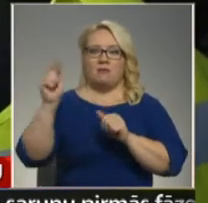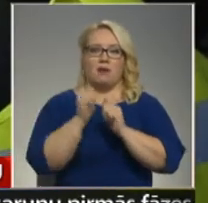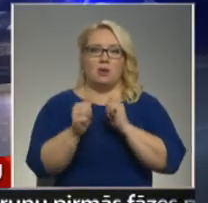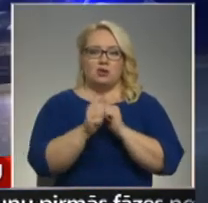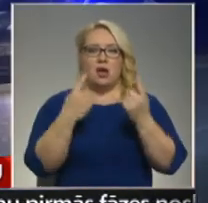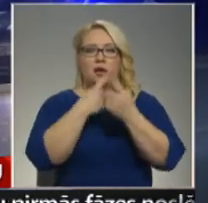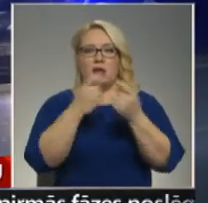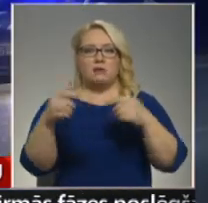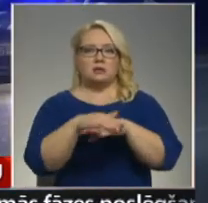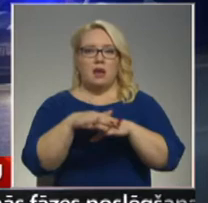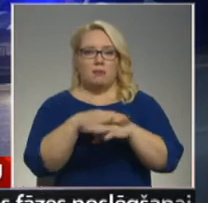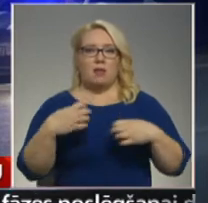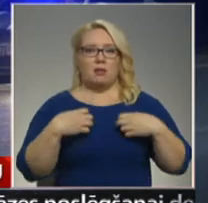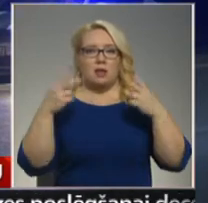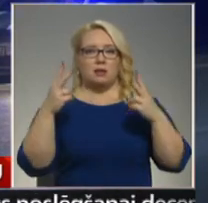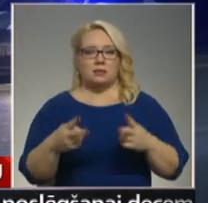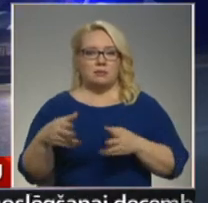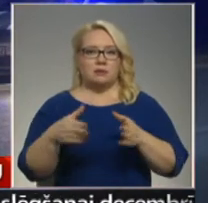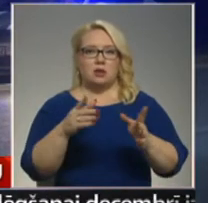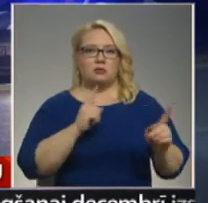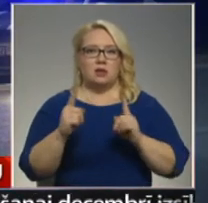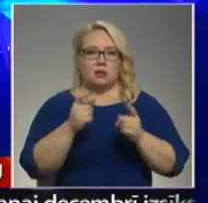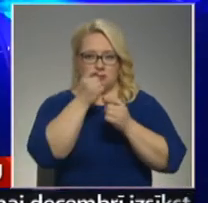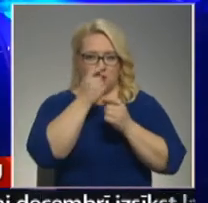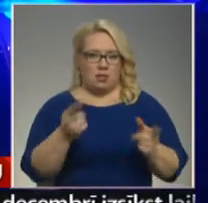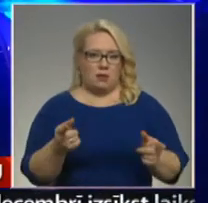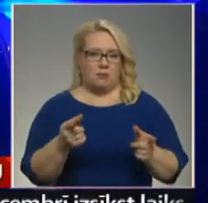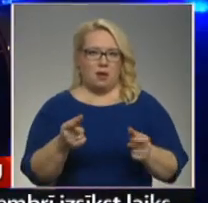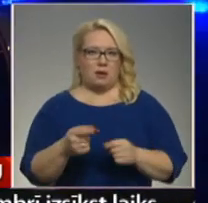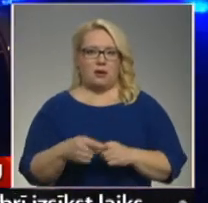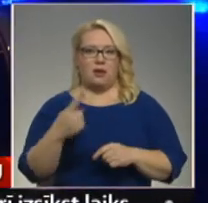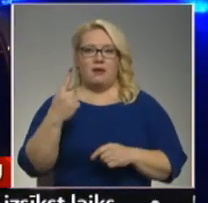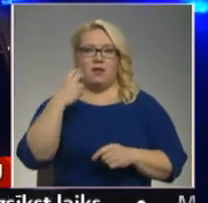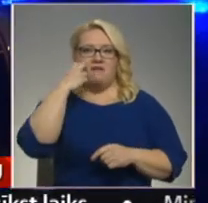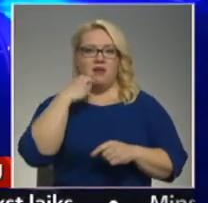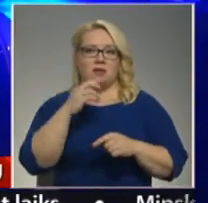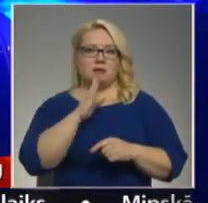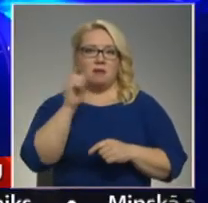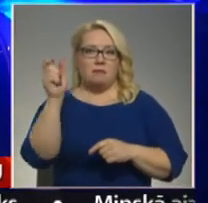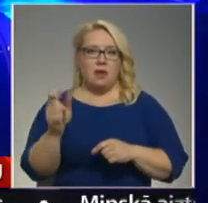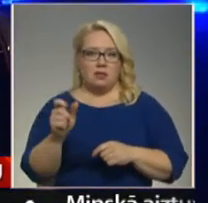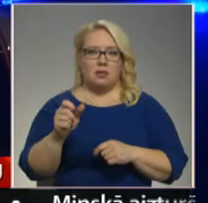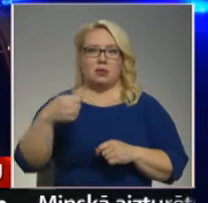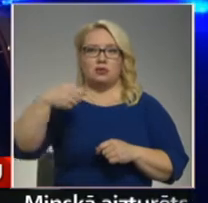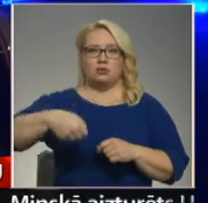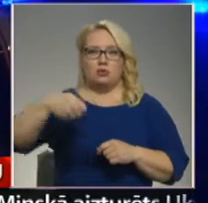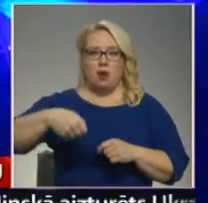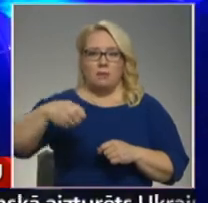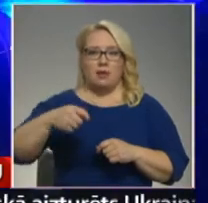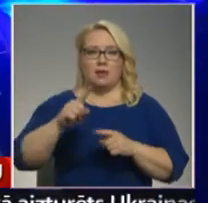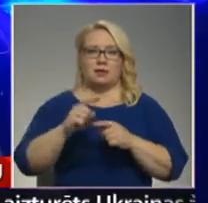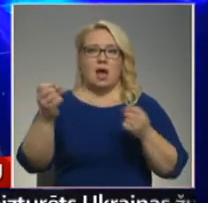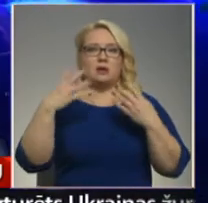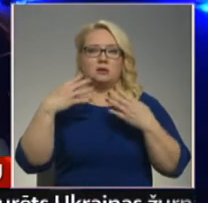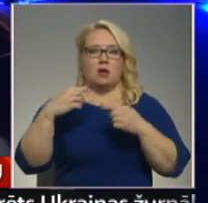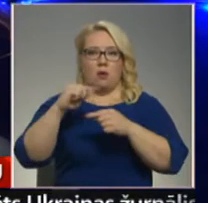jāinformē sabiedrību par tragiskākajiem ceļu satiksmes negadījumiem. Tantuks. Pisūmiņis atstarotojas. Nu,